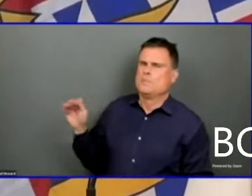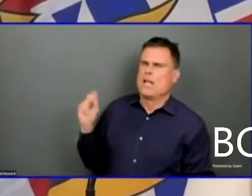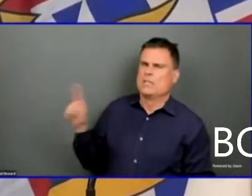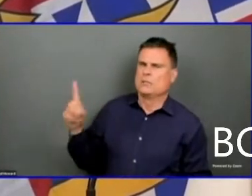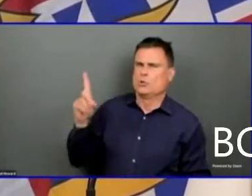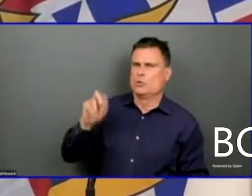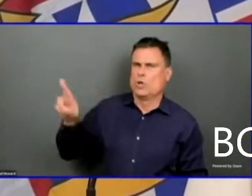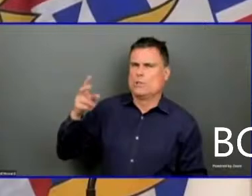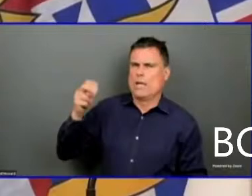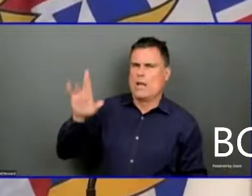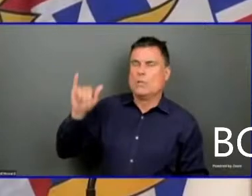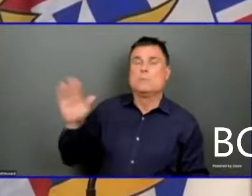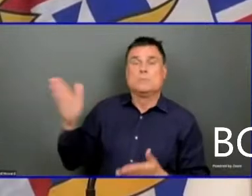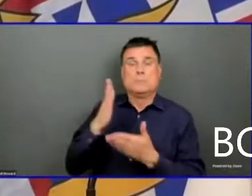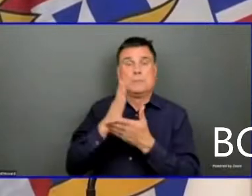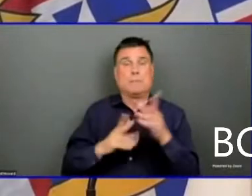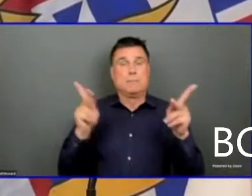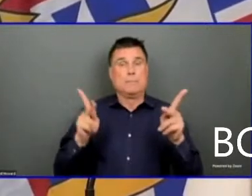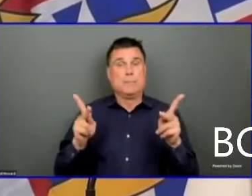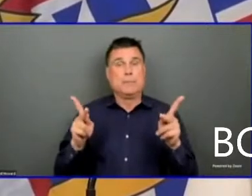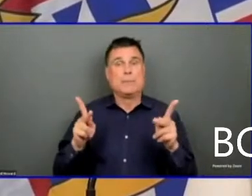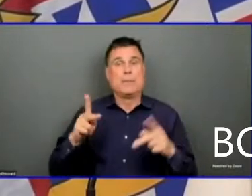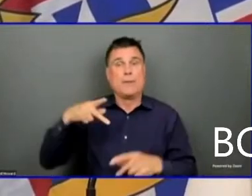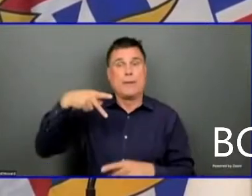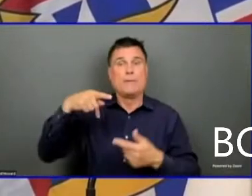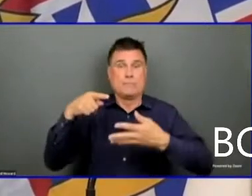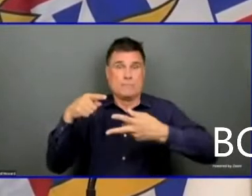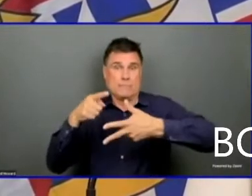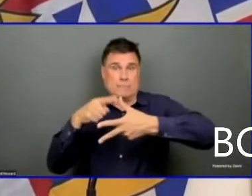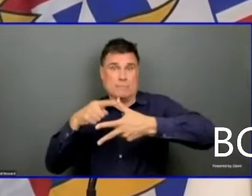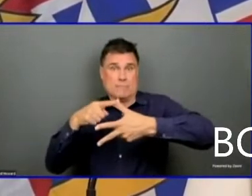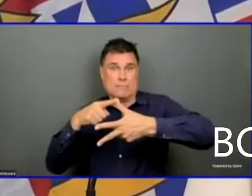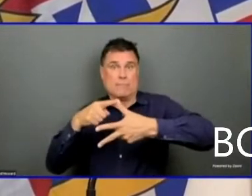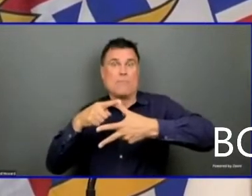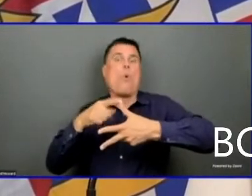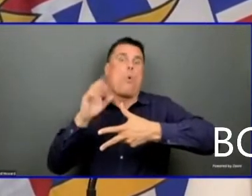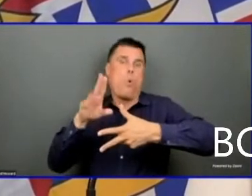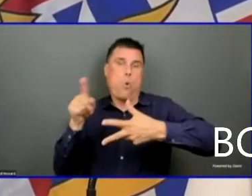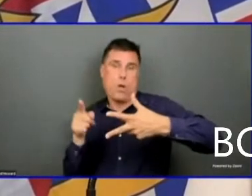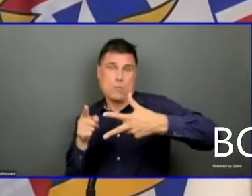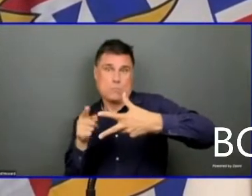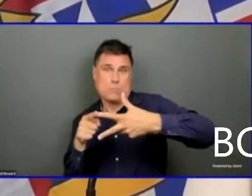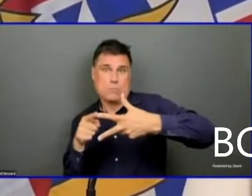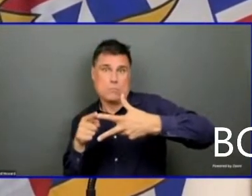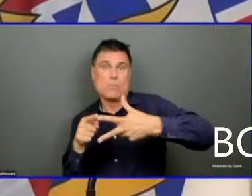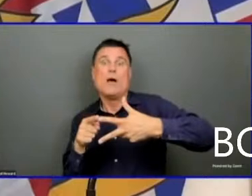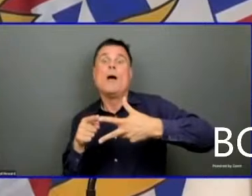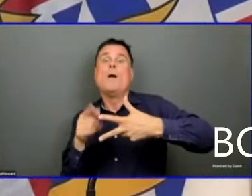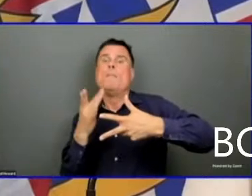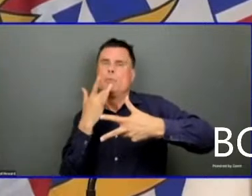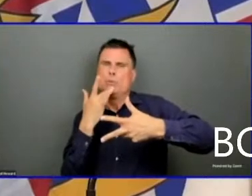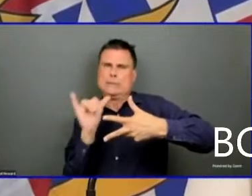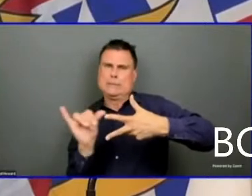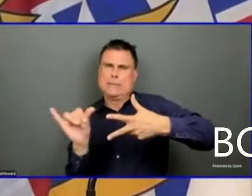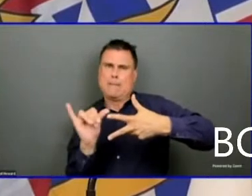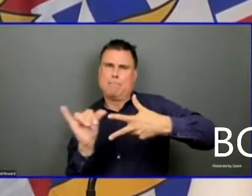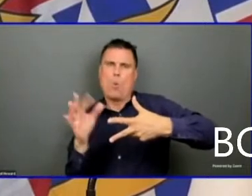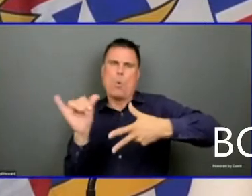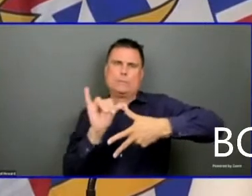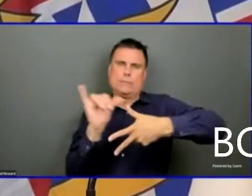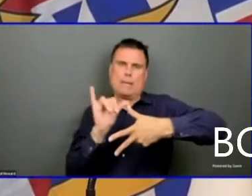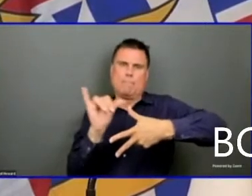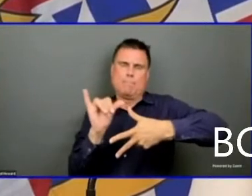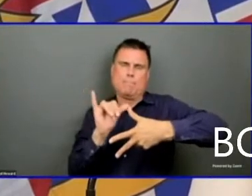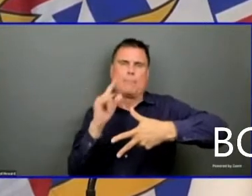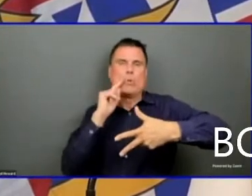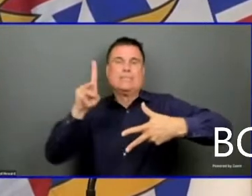万 the same ，3天20 mRNA 万，真的是 vaccine 不 for their 容易， second 真的 dose. 不容易。 Can anything 我 be 们 done 不 to 能 make 说， sure 因 people 为 who 我 are 们 able BC to 省 book 也就是 appointments 这么点大， specifically